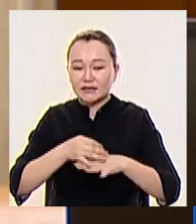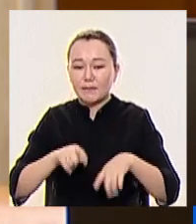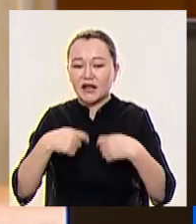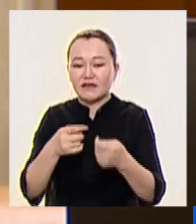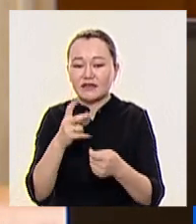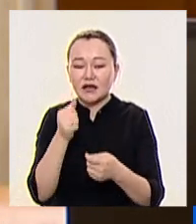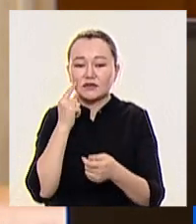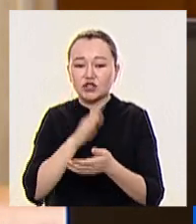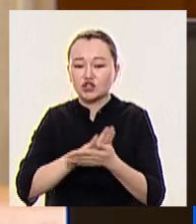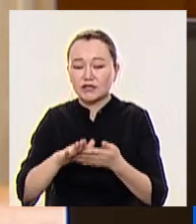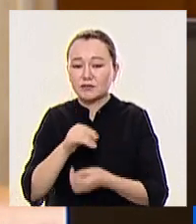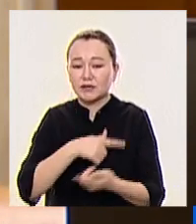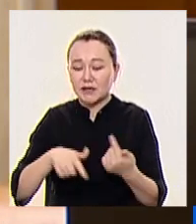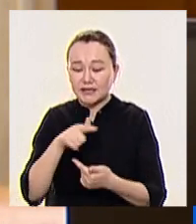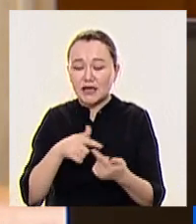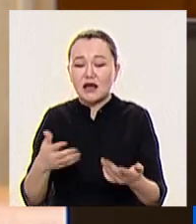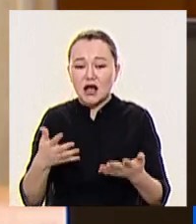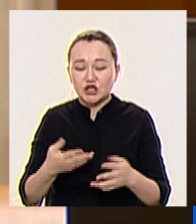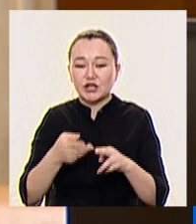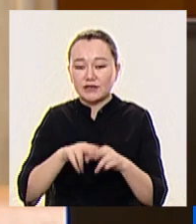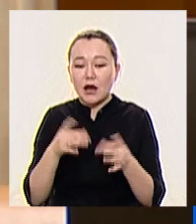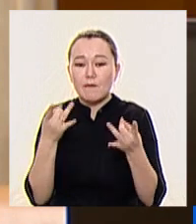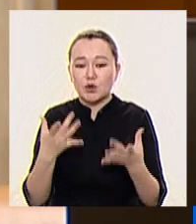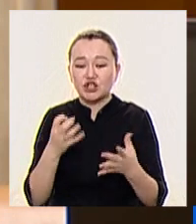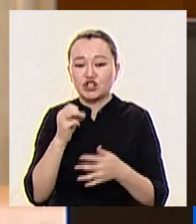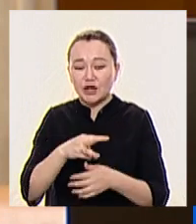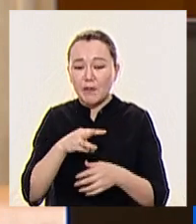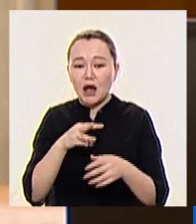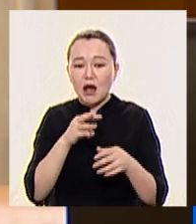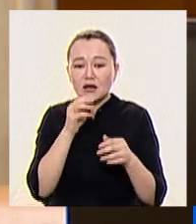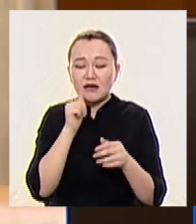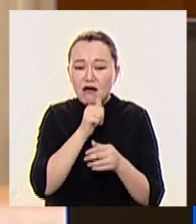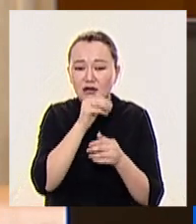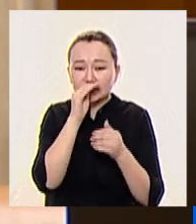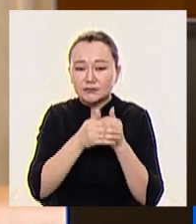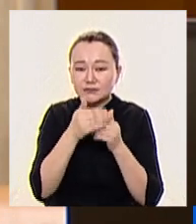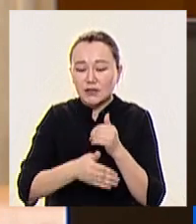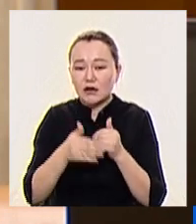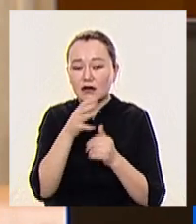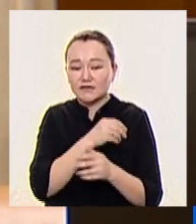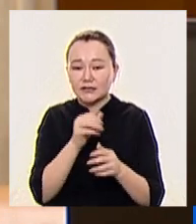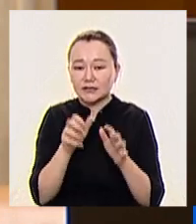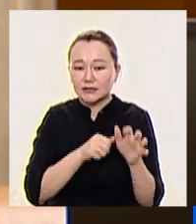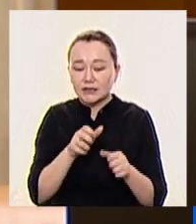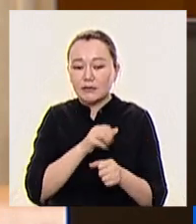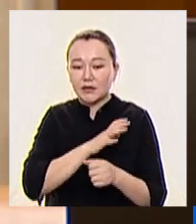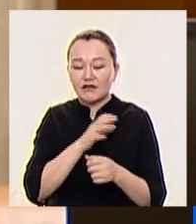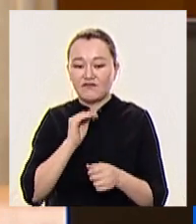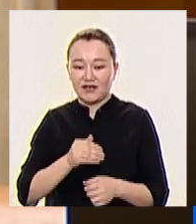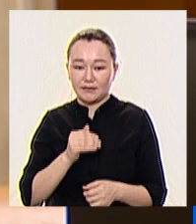на добросовестные предприятия. Конечно, это проще, чем выявлять сокрытое имущество и выведенные капиталы обнальных